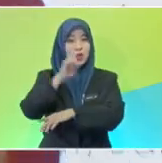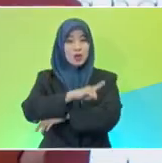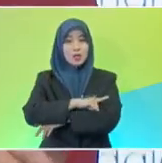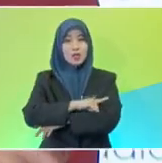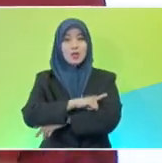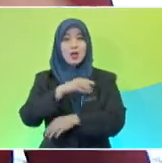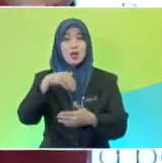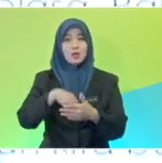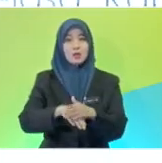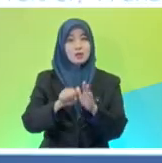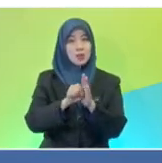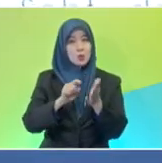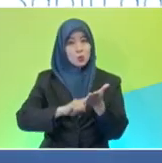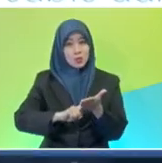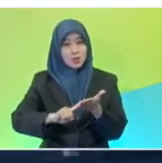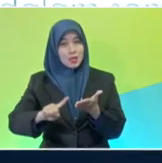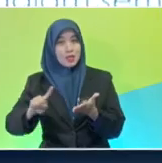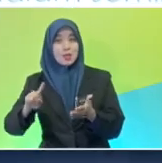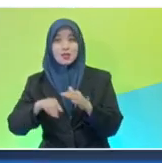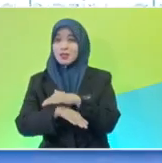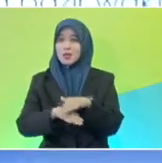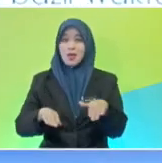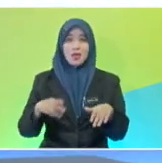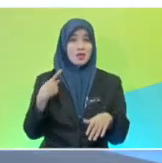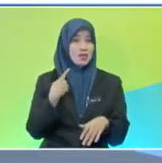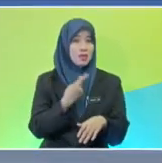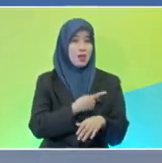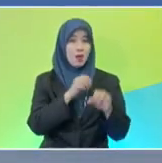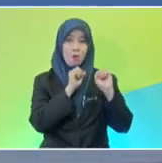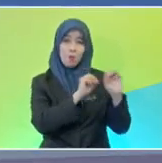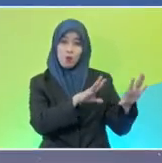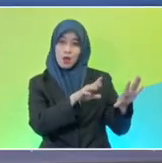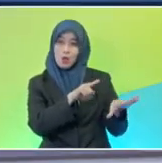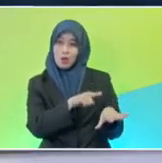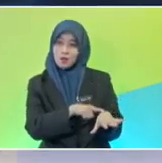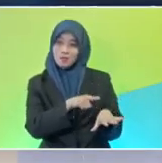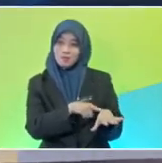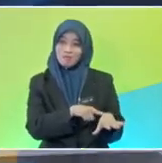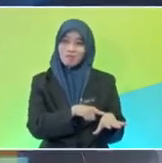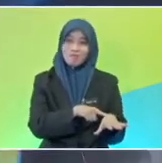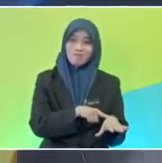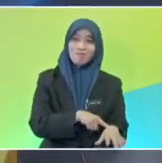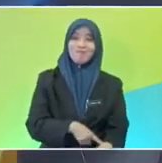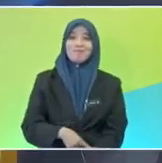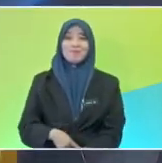7 hari dalam seminggu, jangan kita bazir waktu.